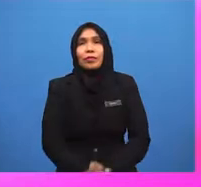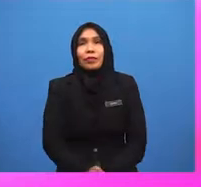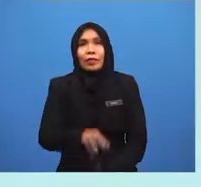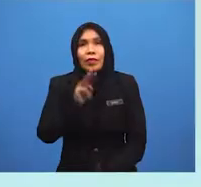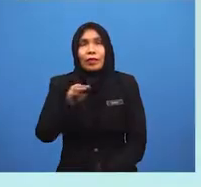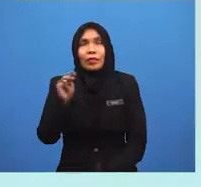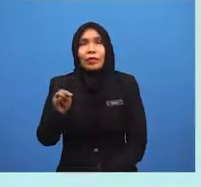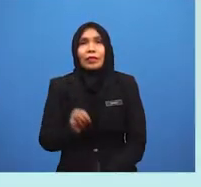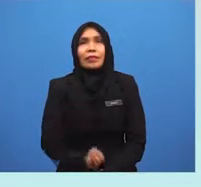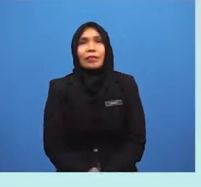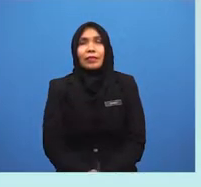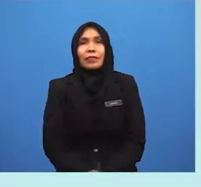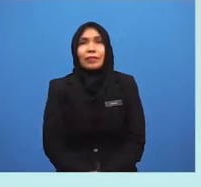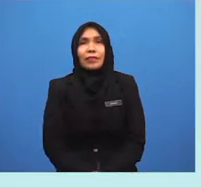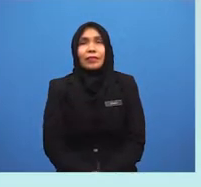Murid-murid,